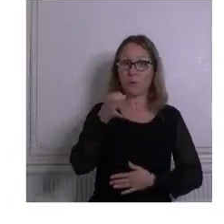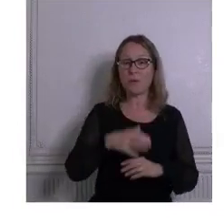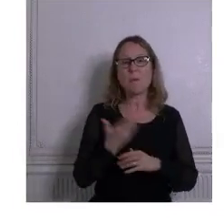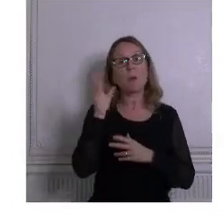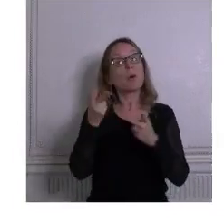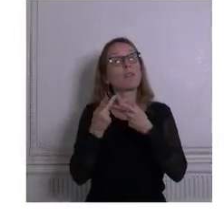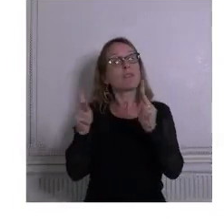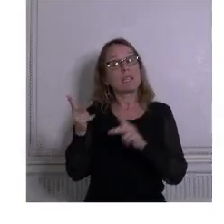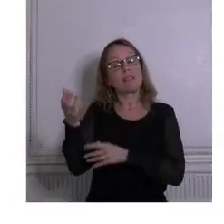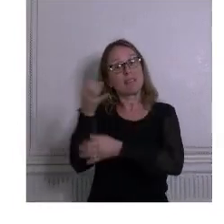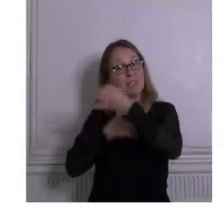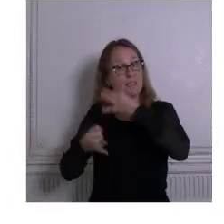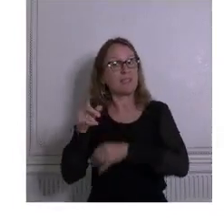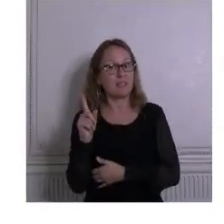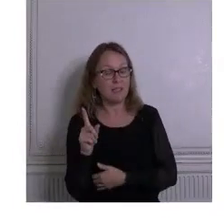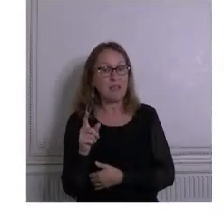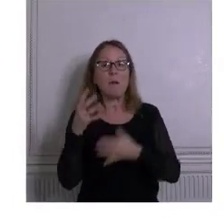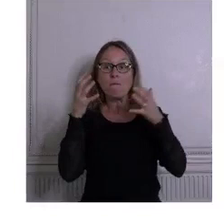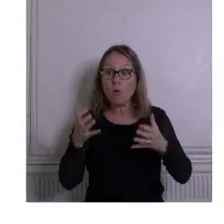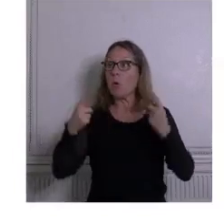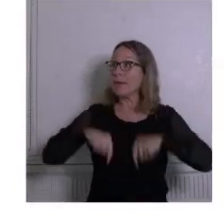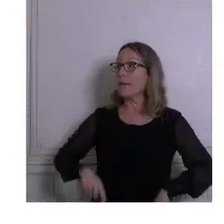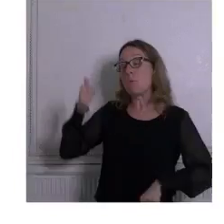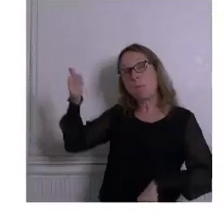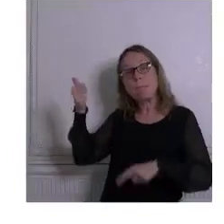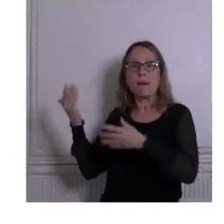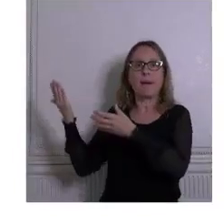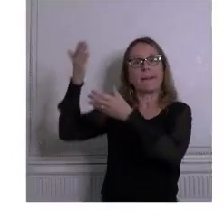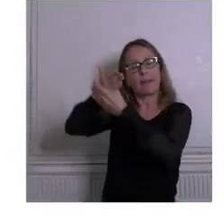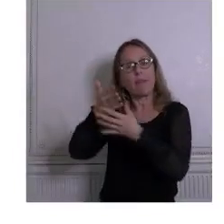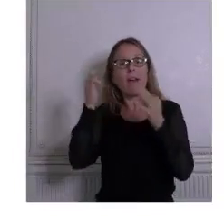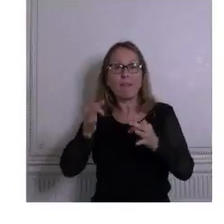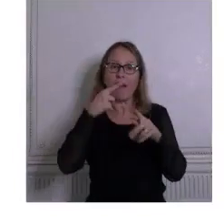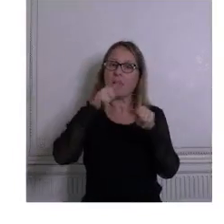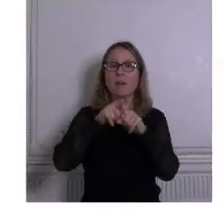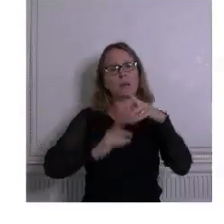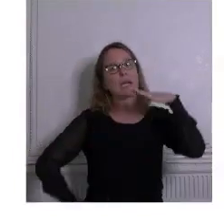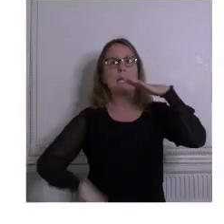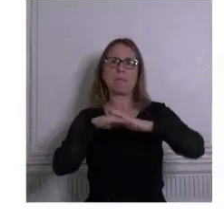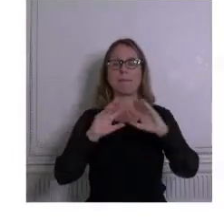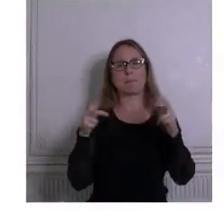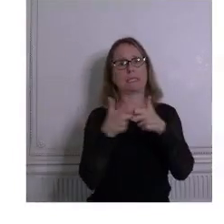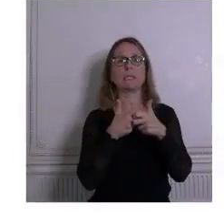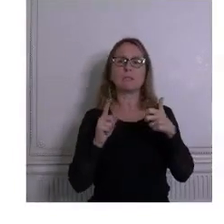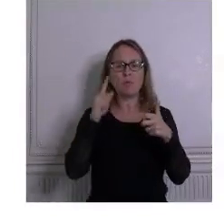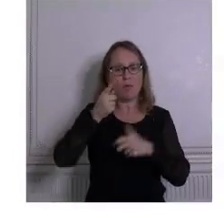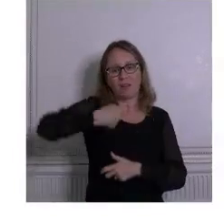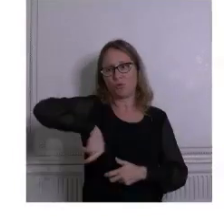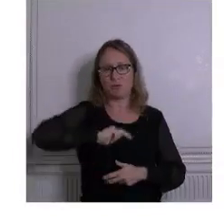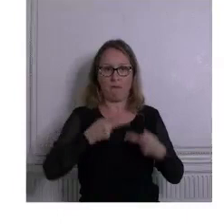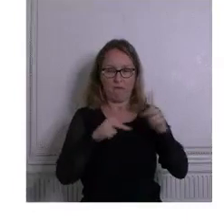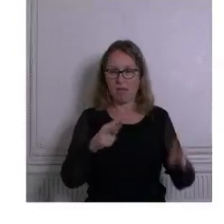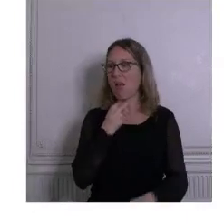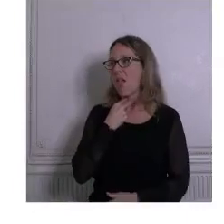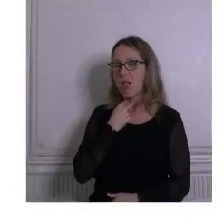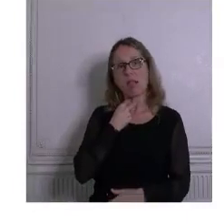Donc je suis en colère, je suis quand même... malgré le contexte, contente que vous y mettiez le doigt